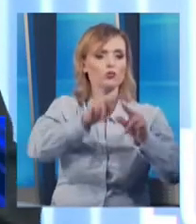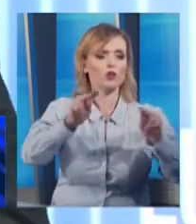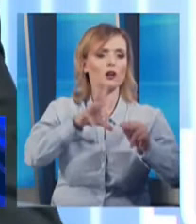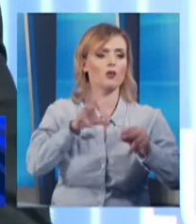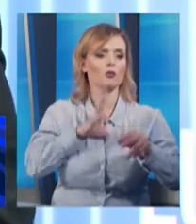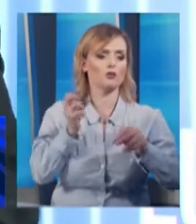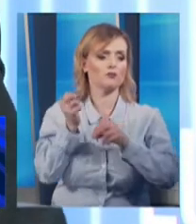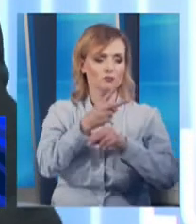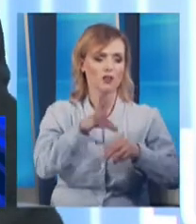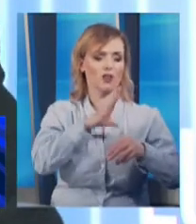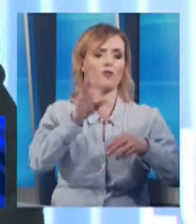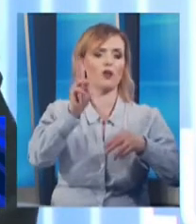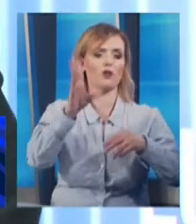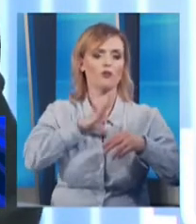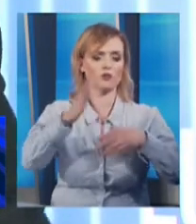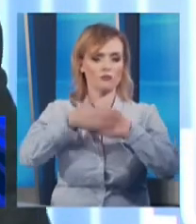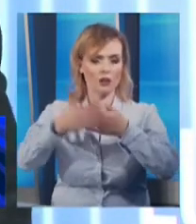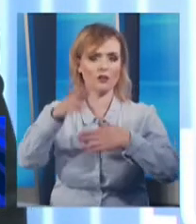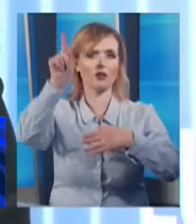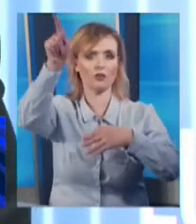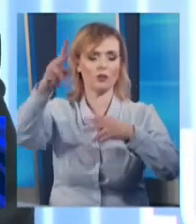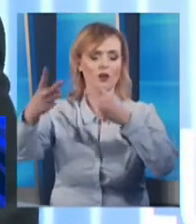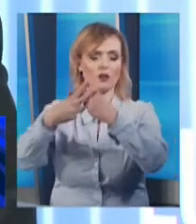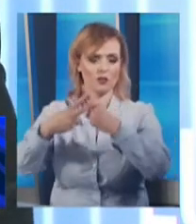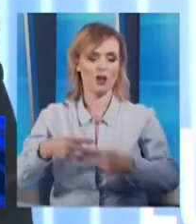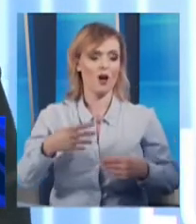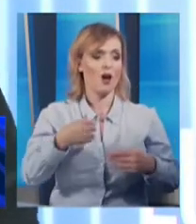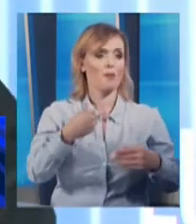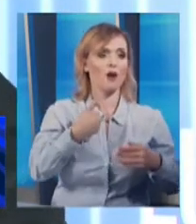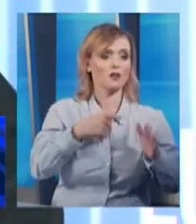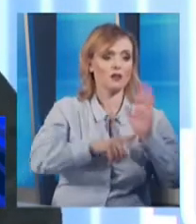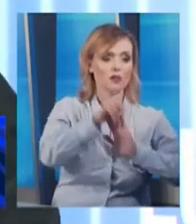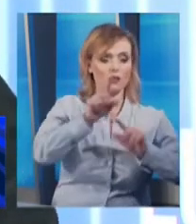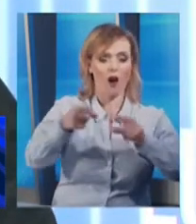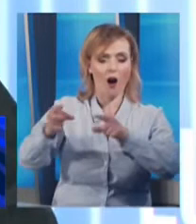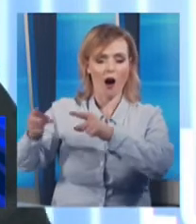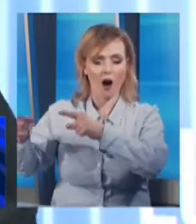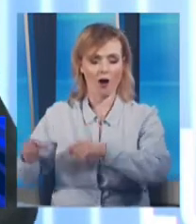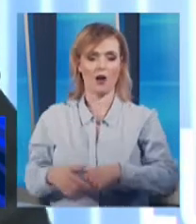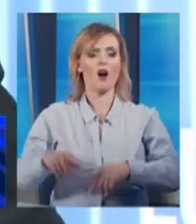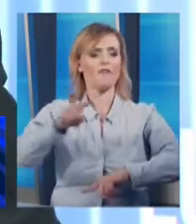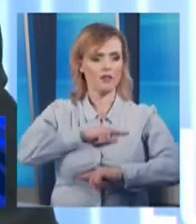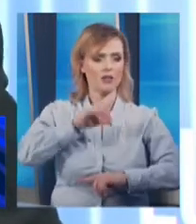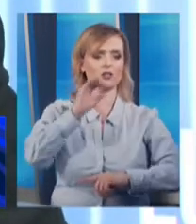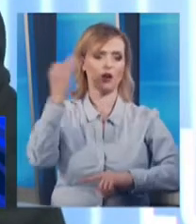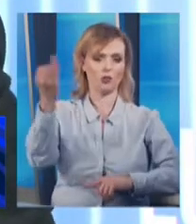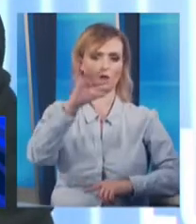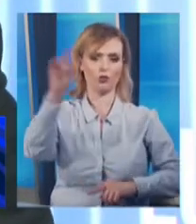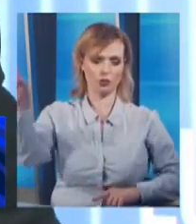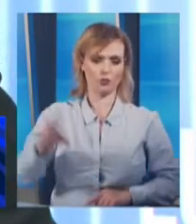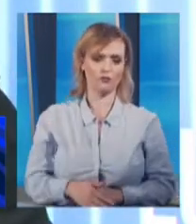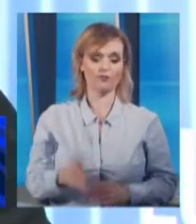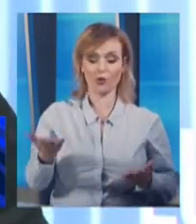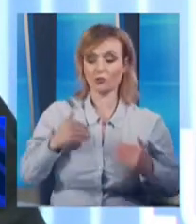a procurorilor, judecătorilor corupți. Ar fi urmat arestările, într-un final, și a lui Dodon, așa cum vă spuneam încă atunci.